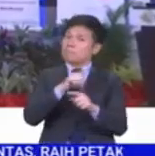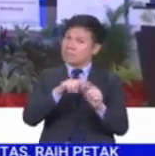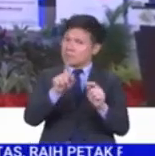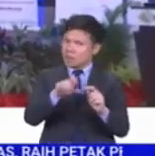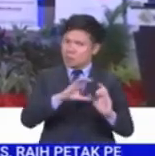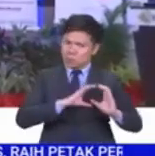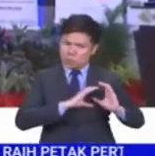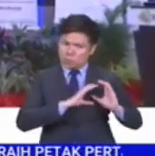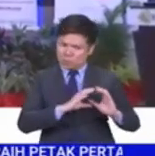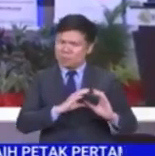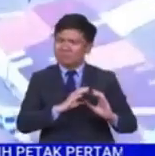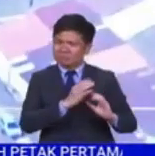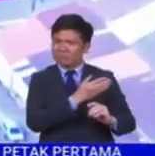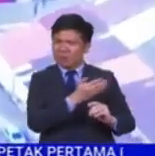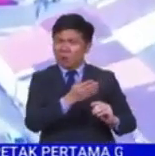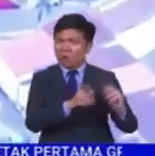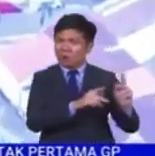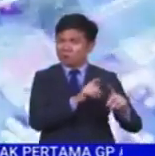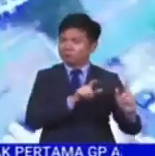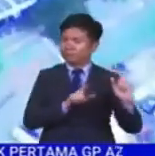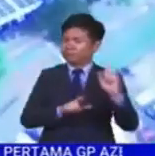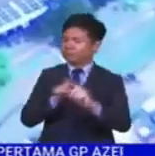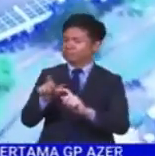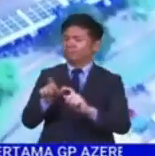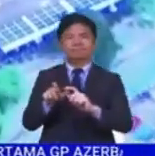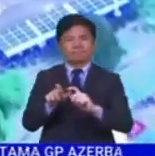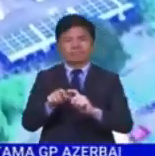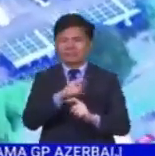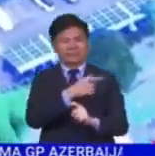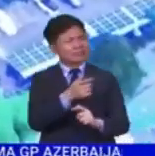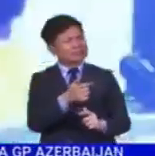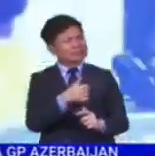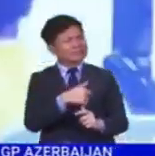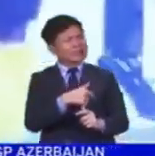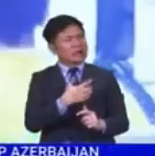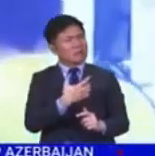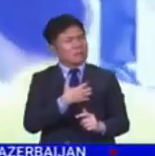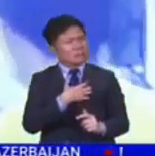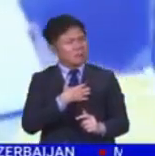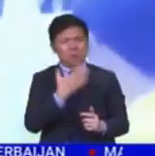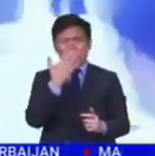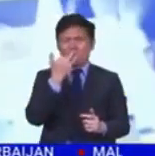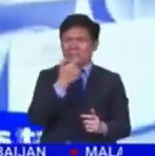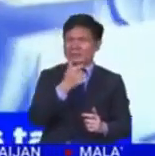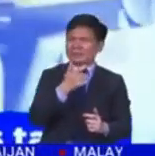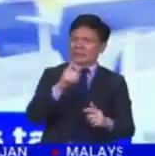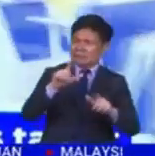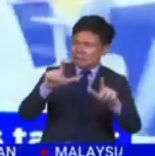pihak bagi membantu pelabur khususnya yang sering membuat aduan berkaitan kelulusan permit.